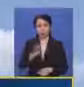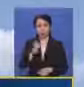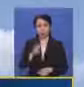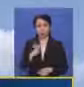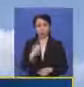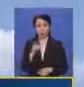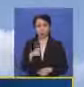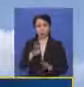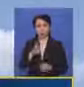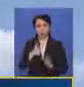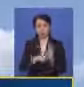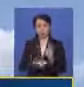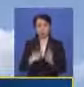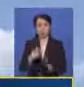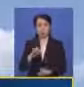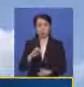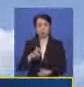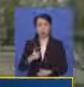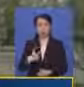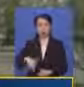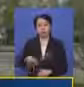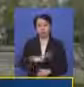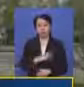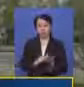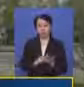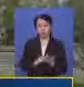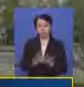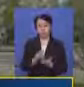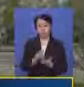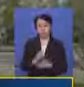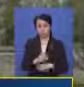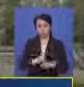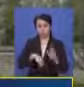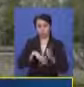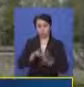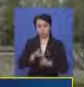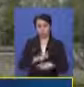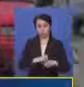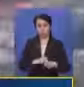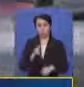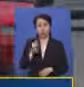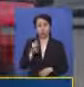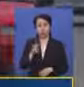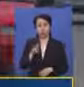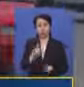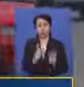403 563 тенге. Вместе с тем, расходы бюджета оптимизированы на общую сумму